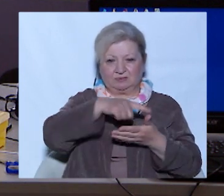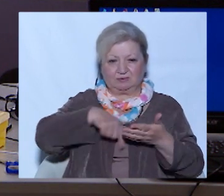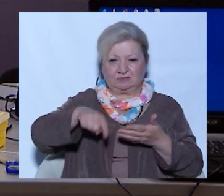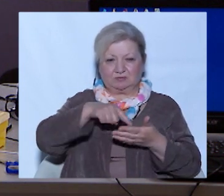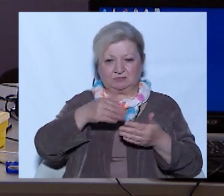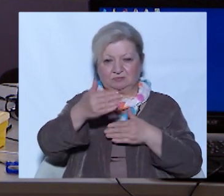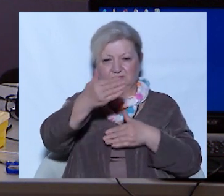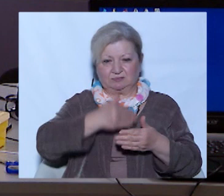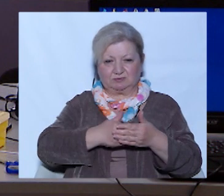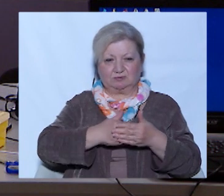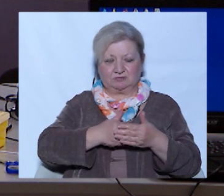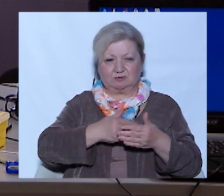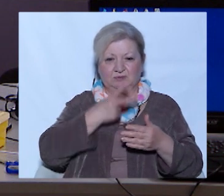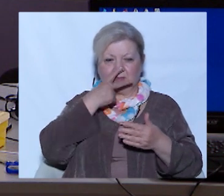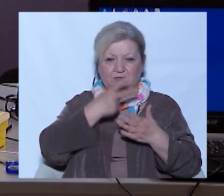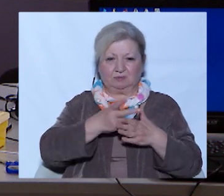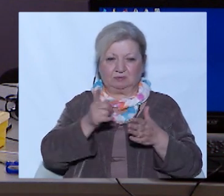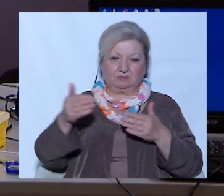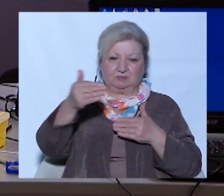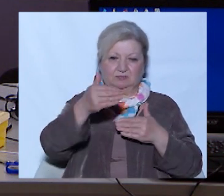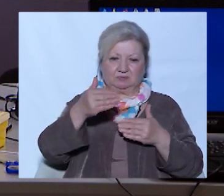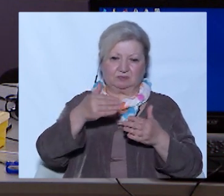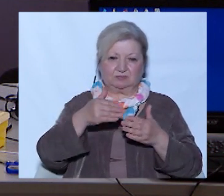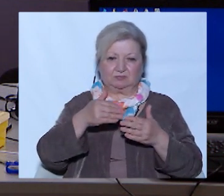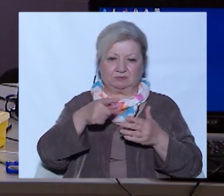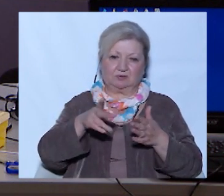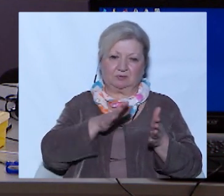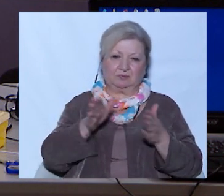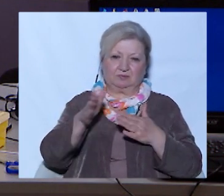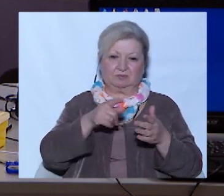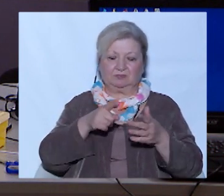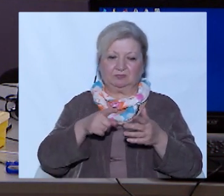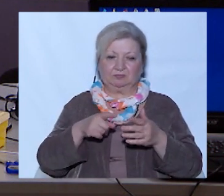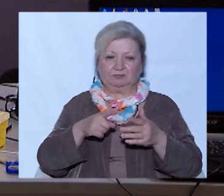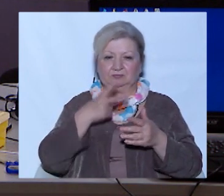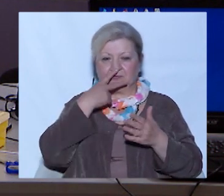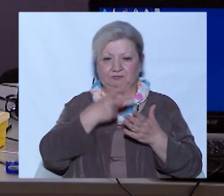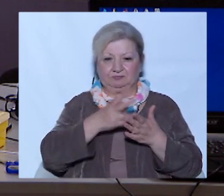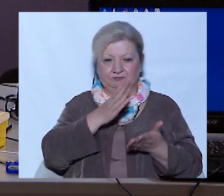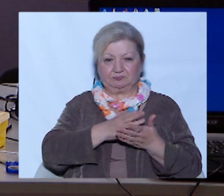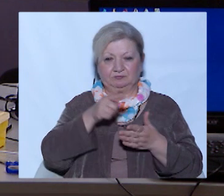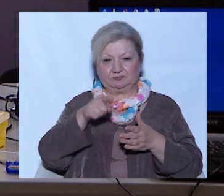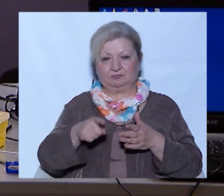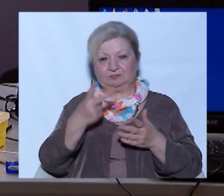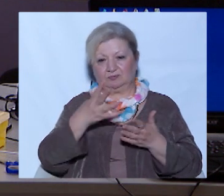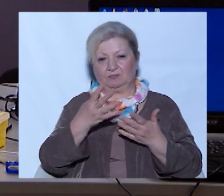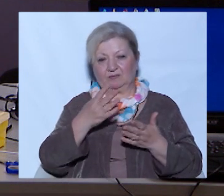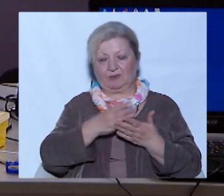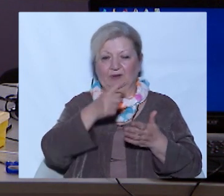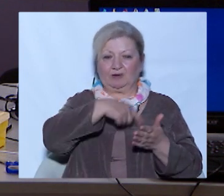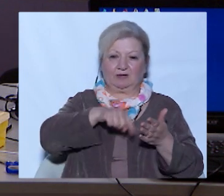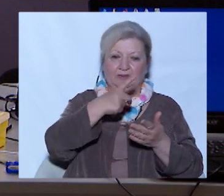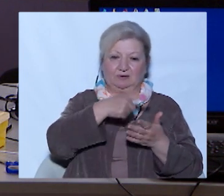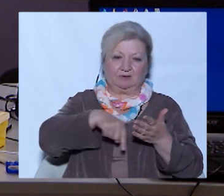წინხედშია, აი წინხედით აქედა მხრიდან ვუყურებთ ამას. ესე იგი აი აქეთ ამ რაკურსით ჩანს და